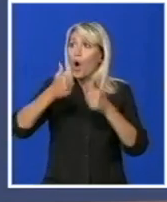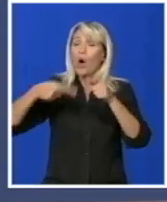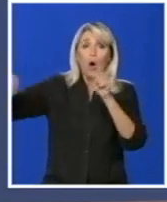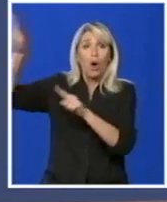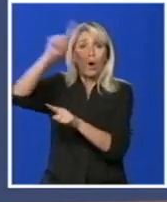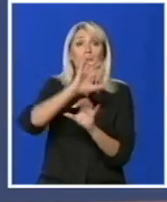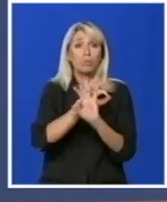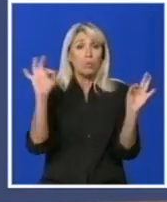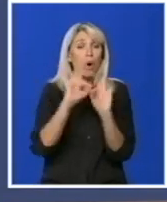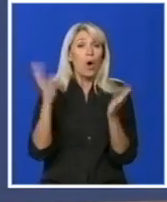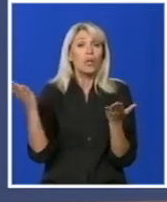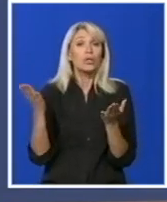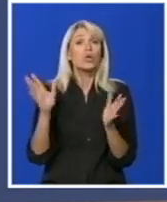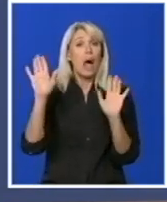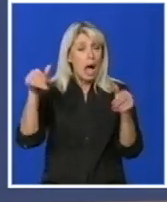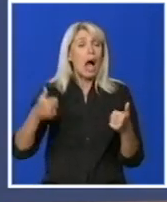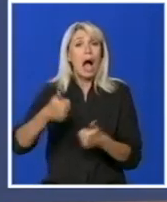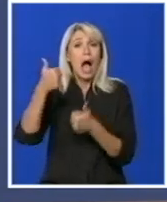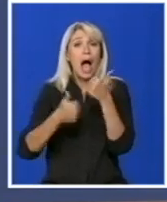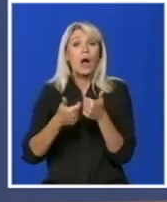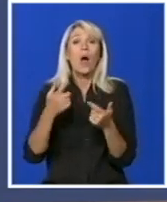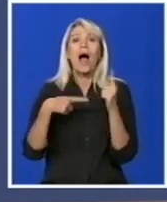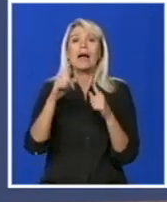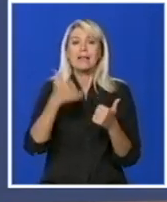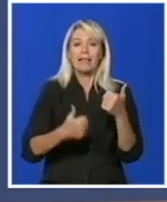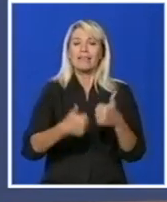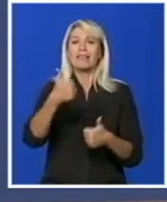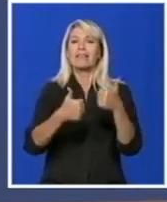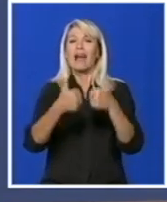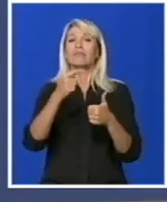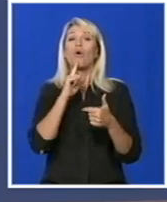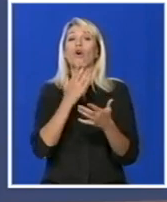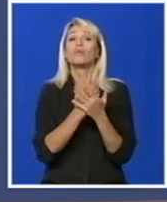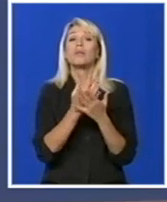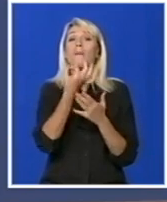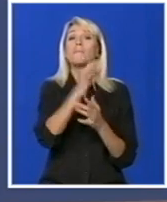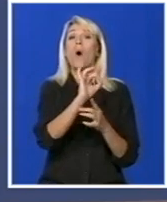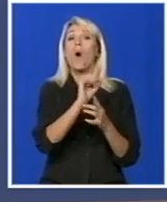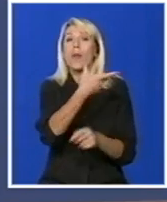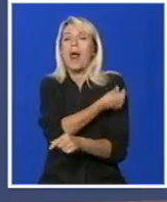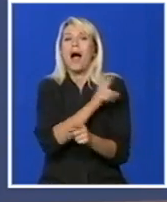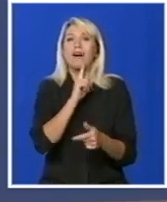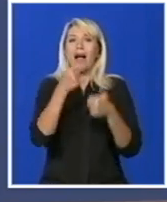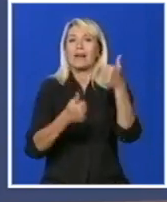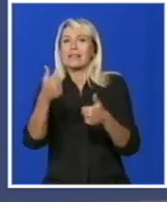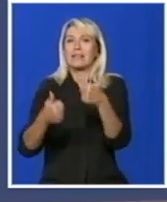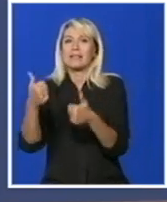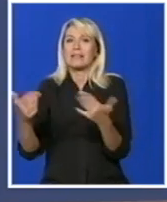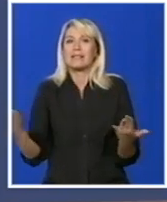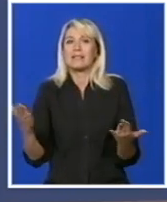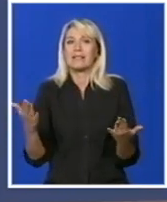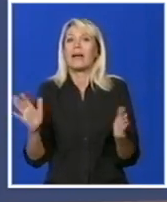ne? Ali takmiče se sad u kvalitetu i ko će imati stvarno bolje rezultate. I sigurno ćemo